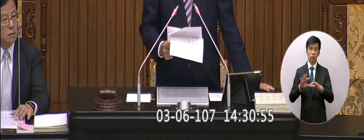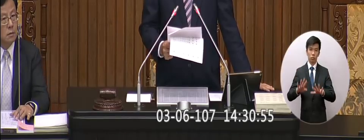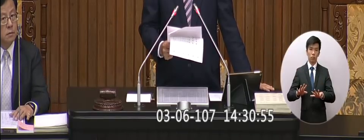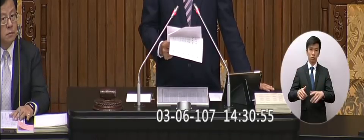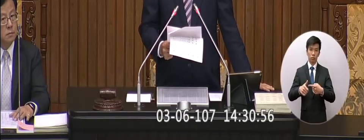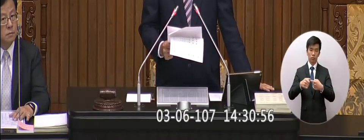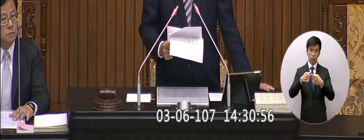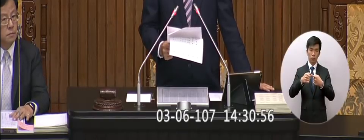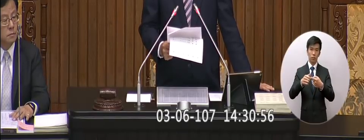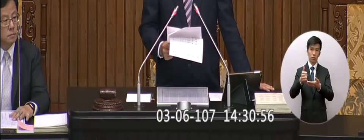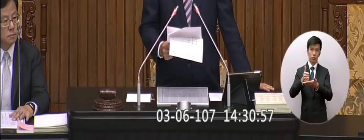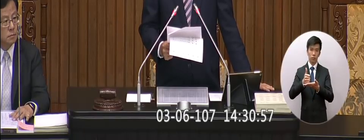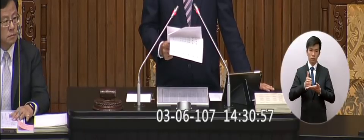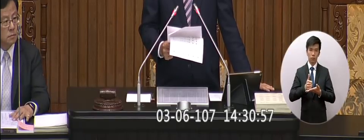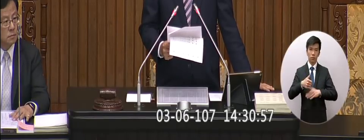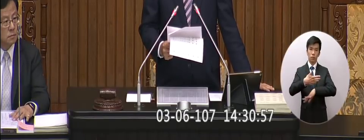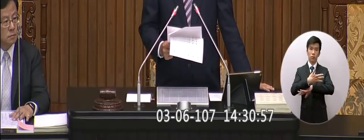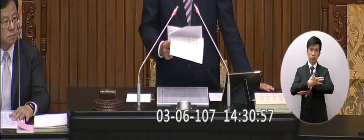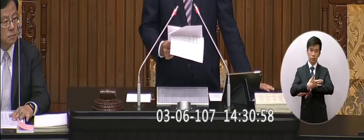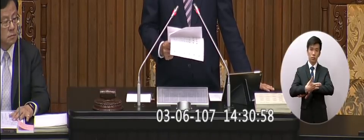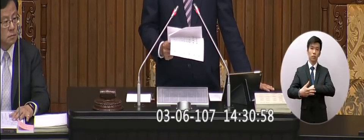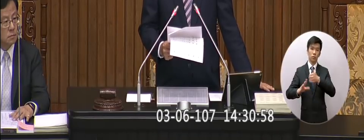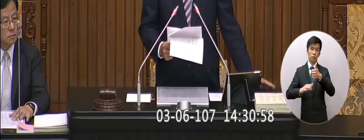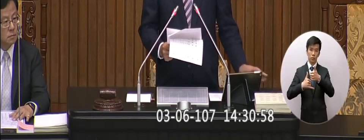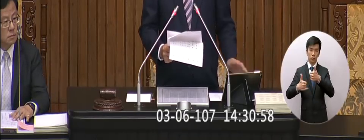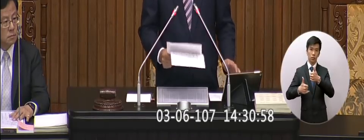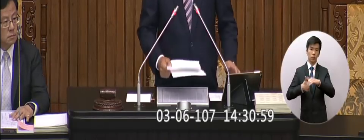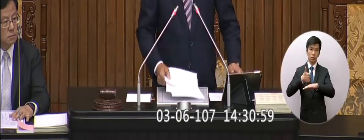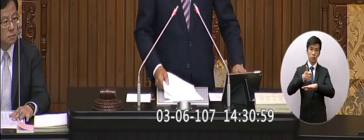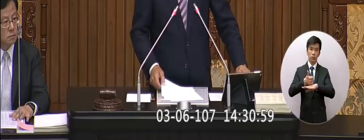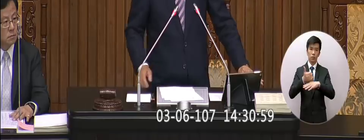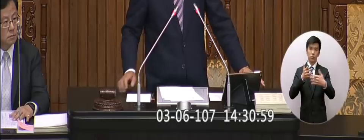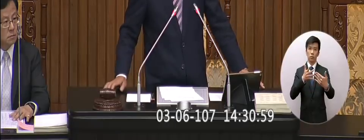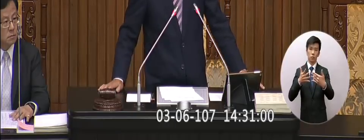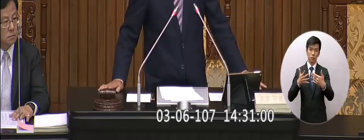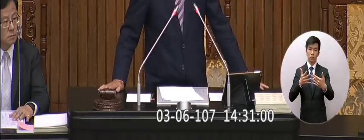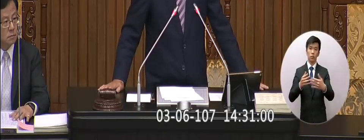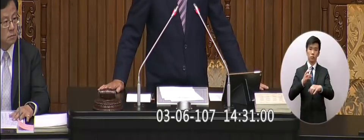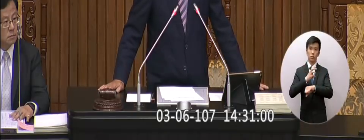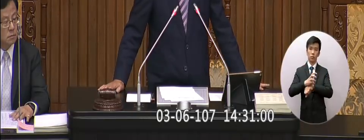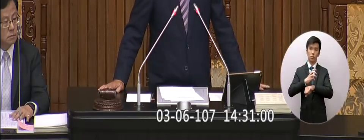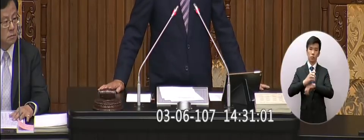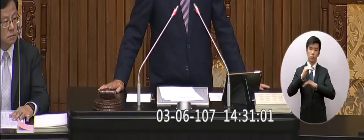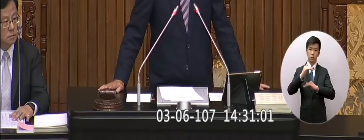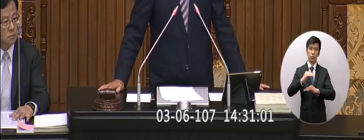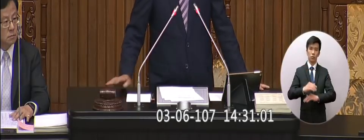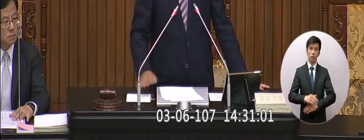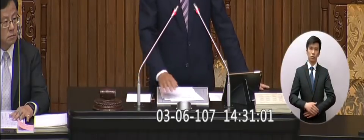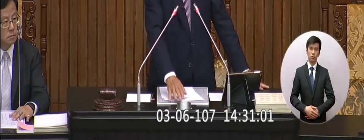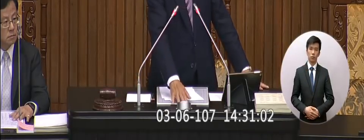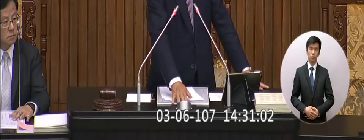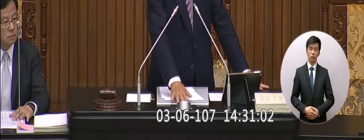我们请江委员启程质询，询答时间为30分钟。